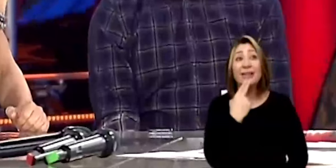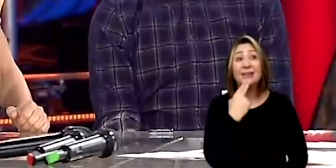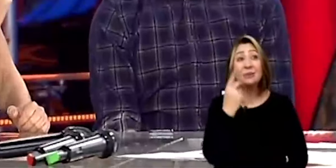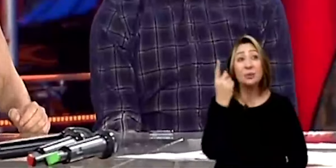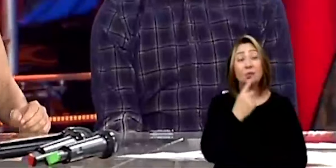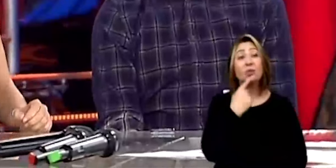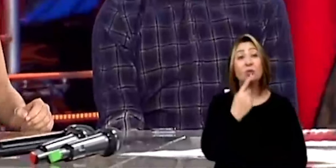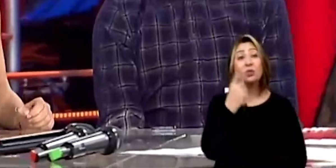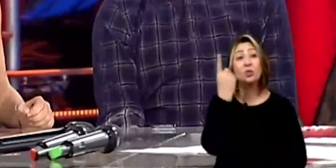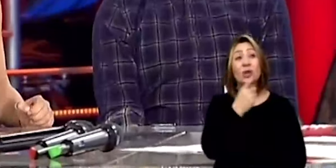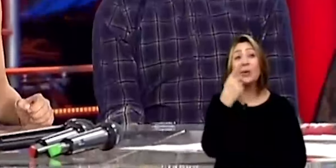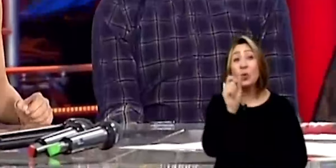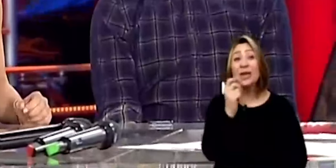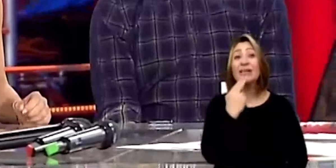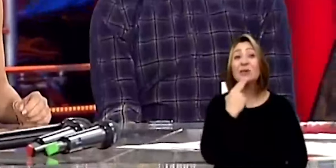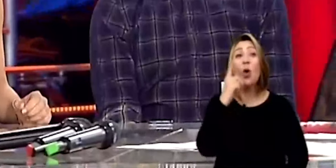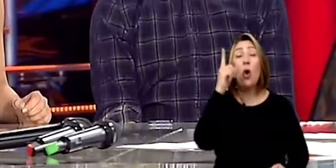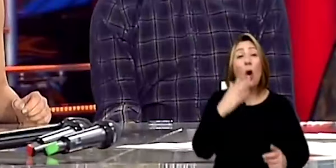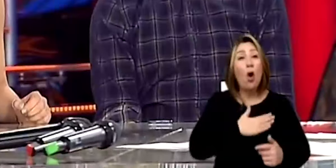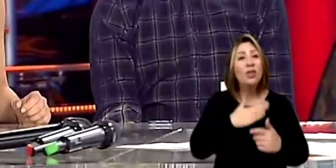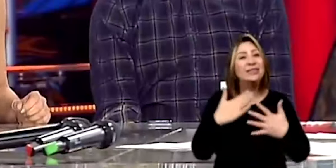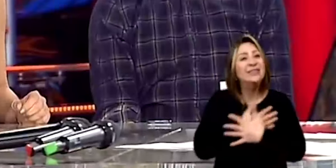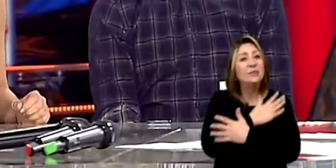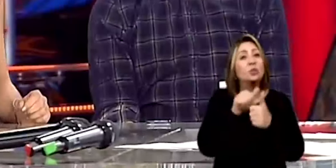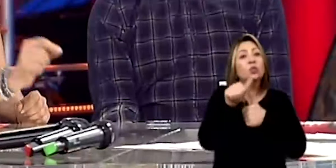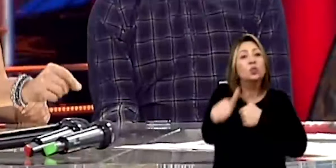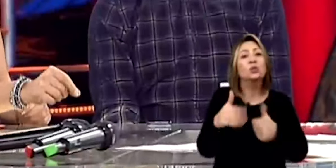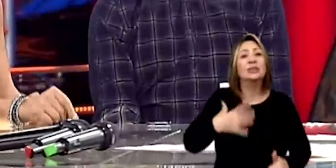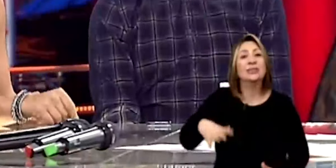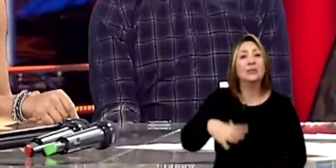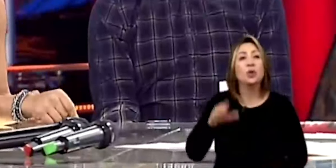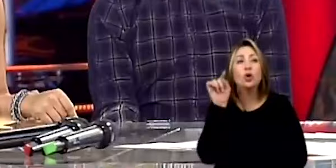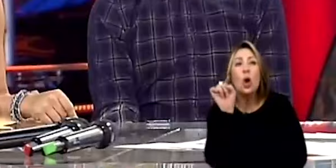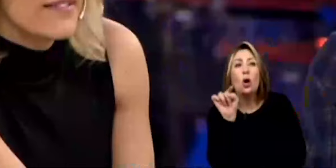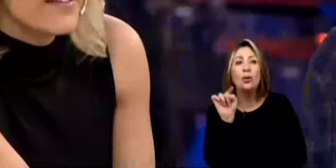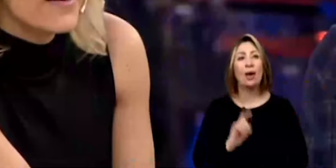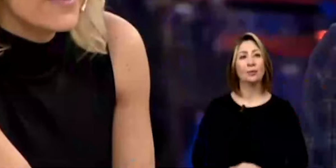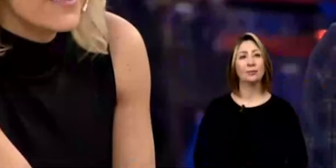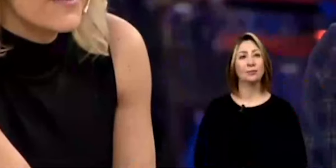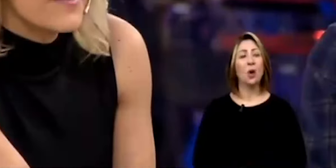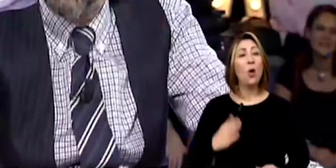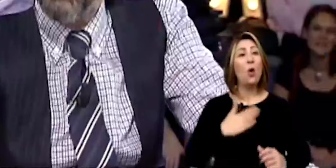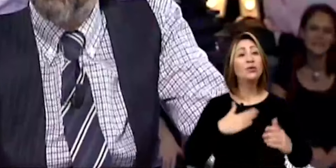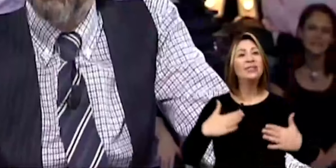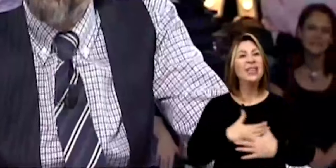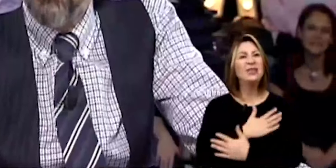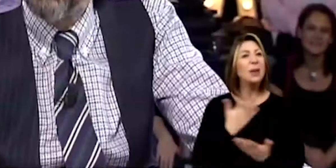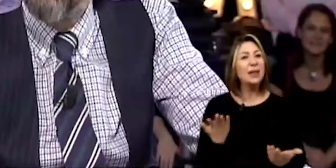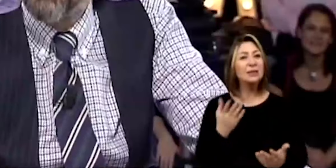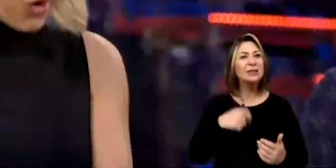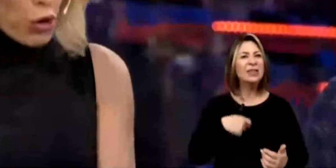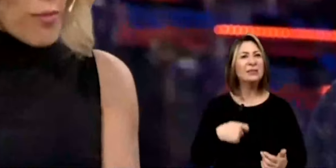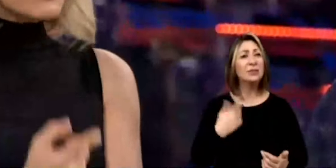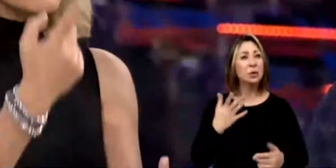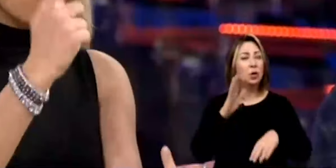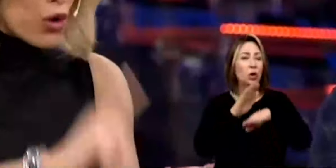diyorsunuz ki yüzde kullanıyor. %90 kadın ön sevişmenin uzun tutulmasını ister nokta zaten. Ön sevişme nedir? Bu çok saçma bir şey değil mi? Neden? Ön